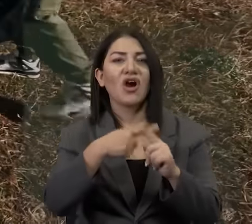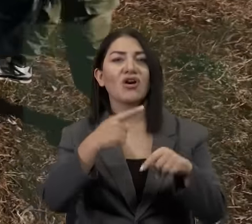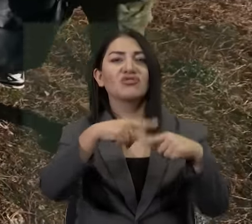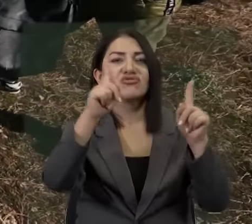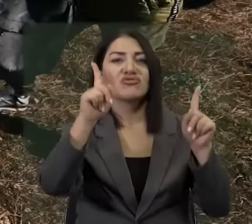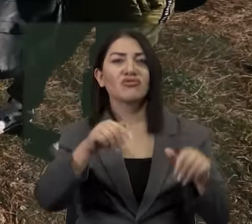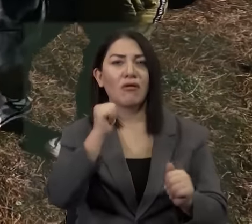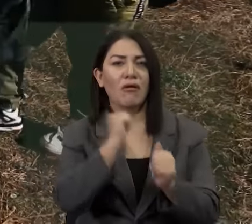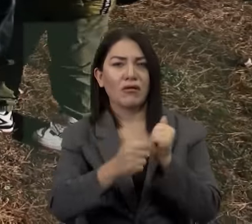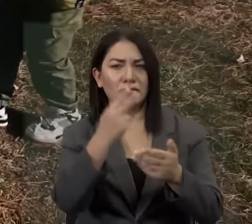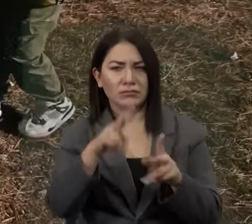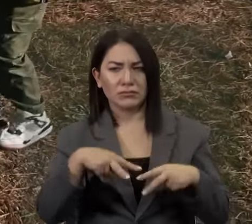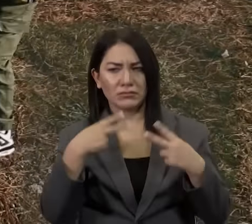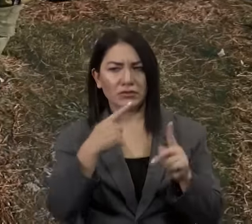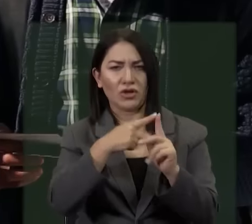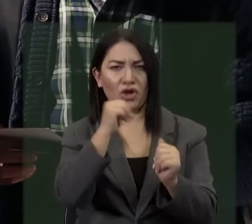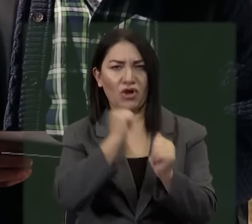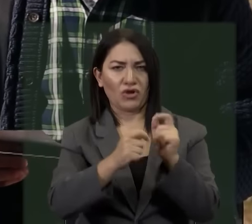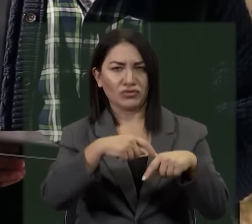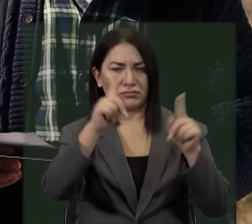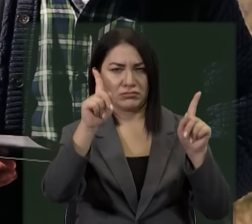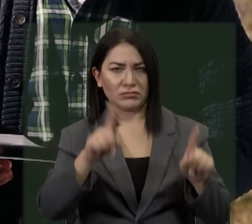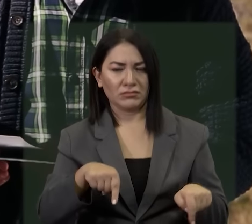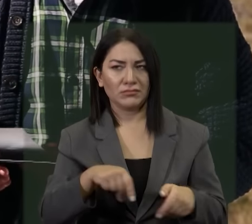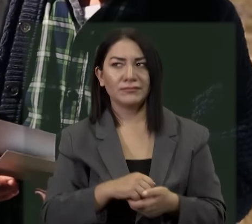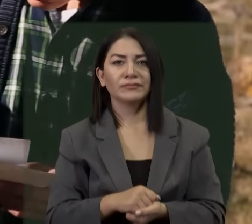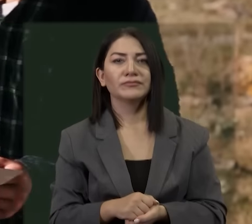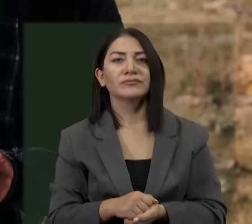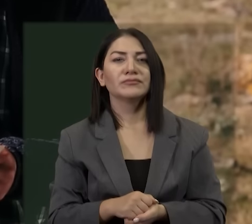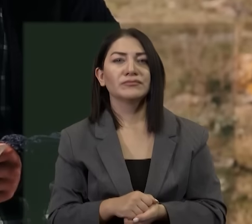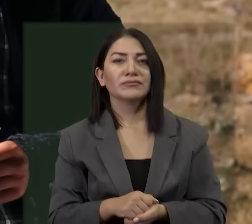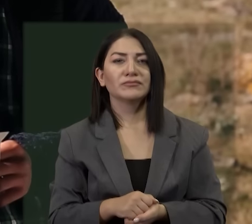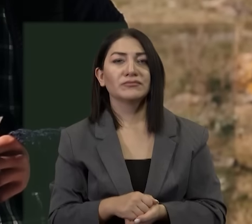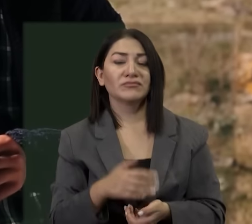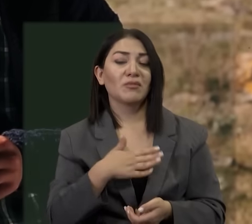Այստեղ խաչքարը նկարված։ Այստեղ էլ։ Իմ մոտ էլ է խաչքար։